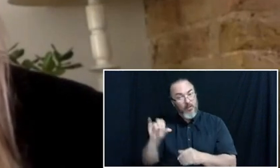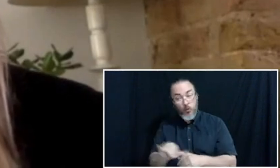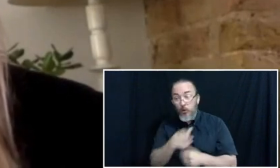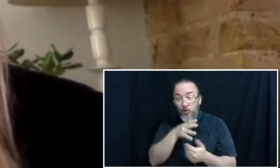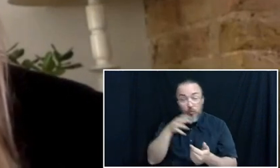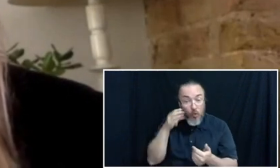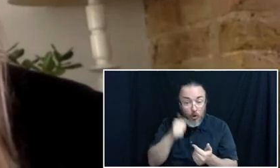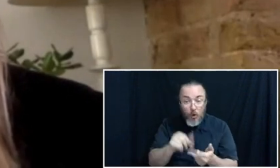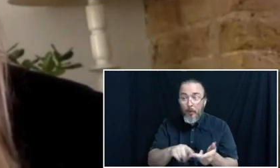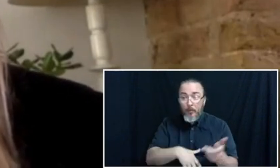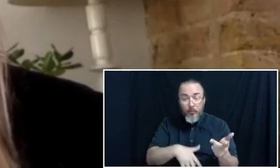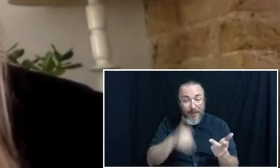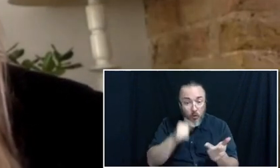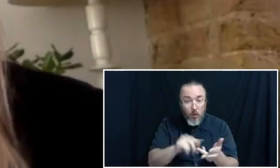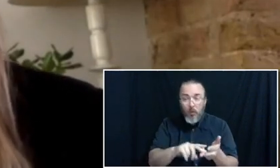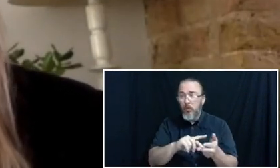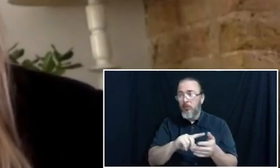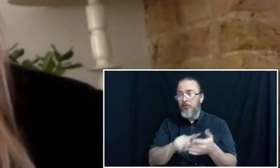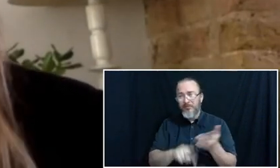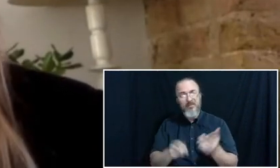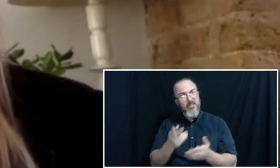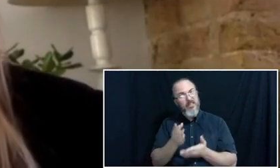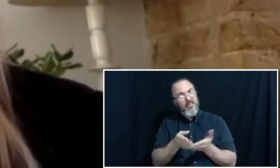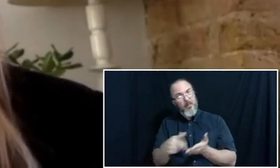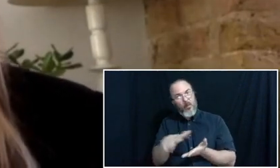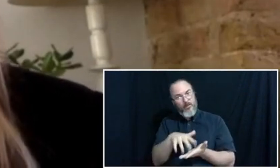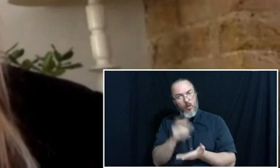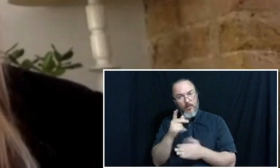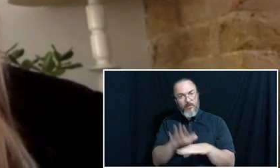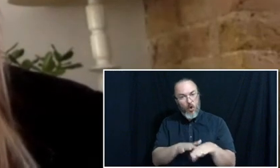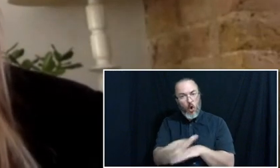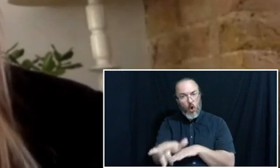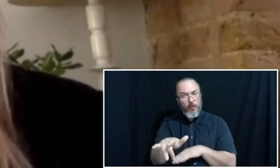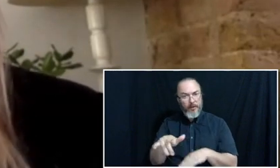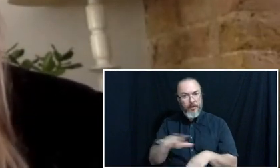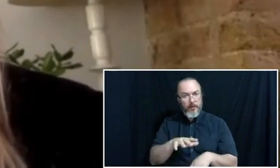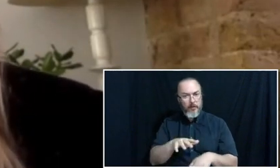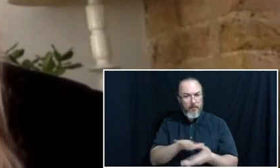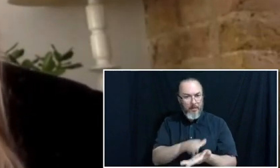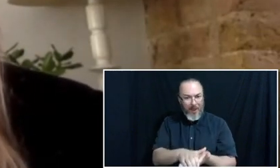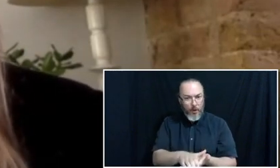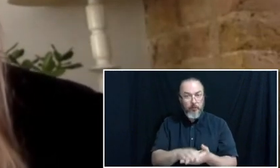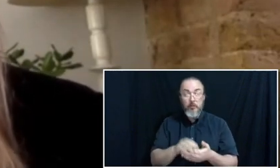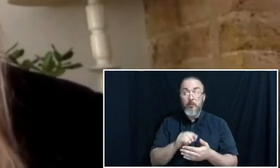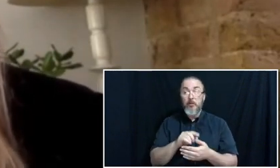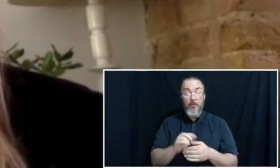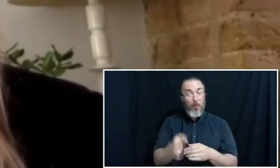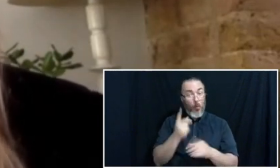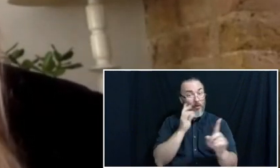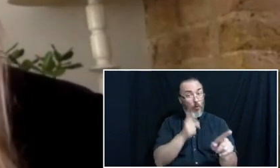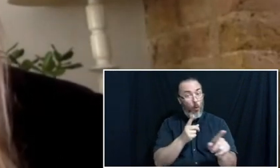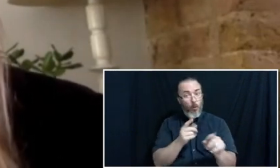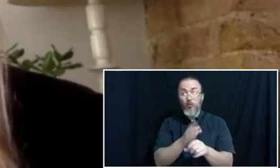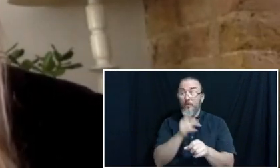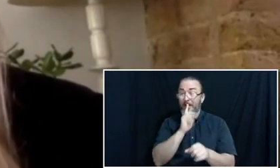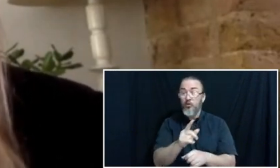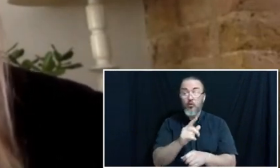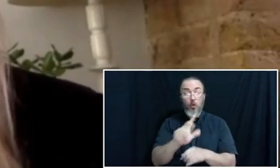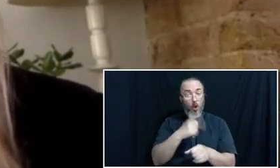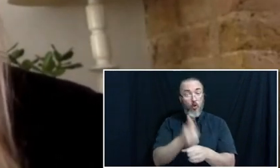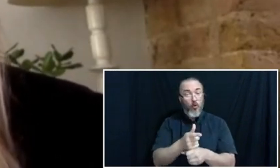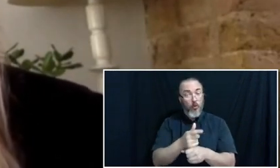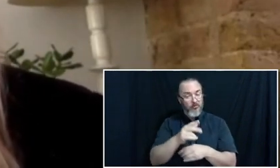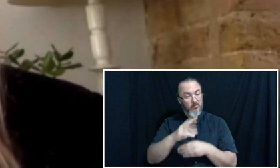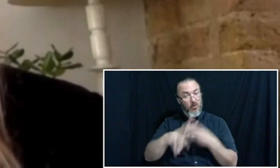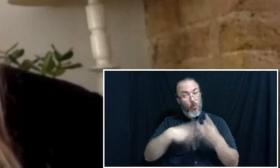milieu rural, les filles et femmes jeunes enceintes, les filles victimes d'un mariage précoce. Et donc, il faut